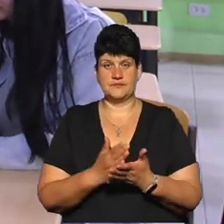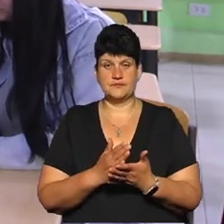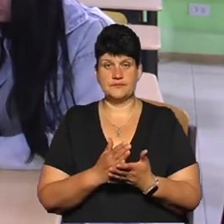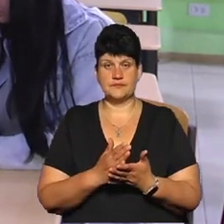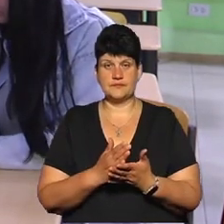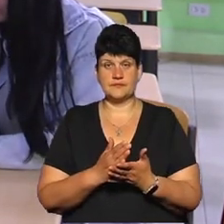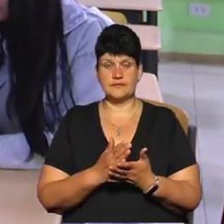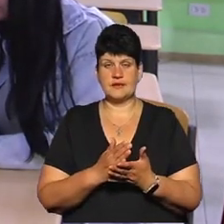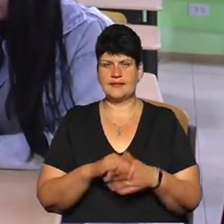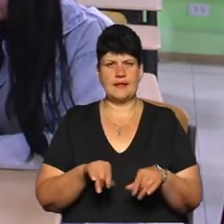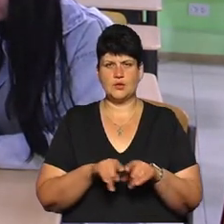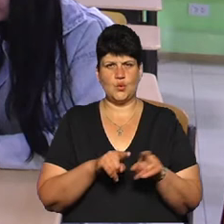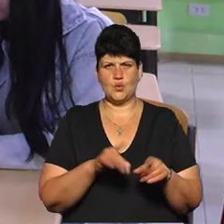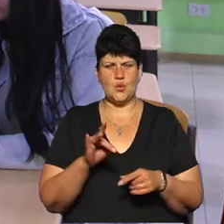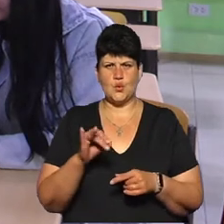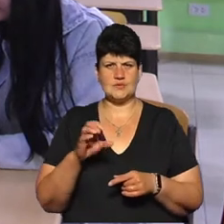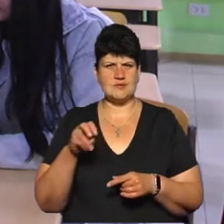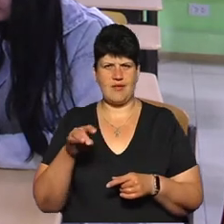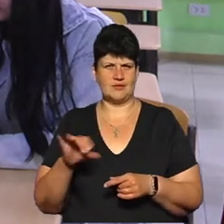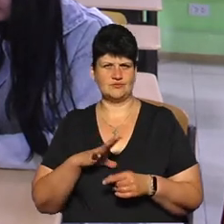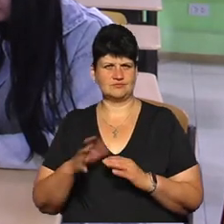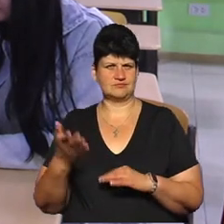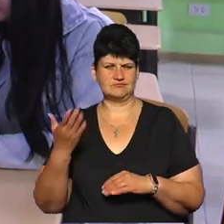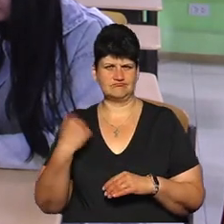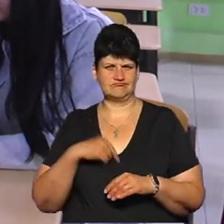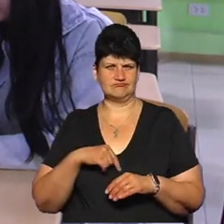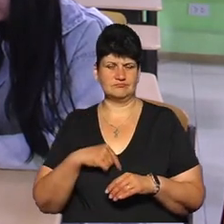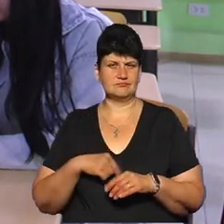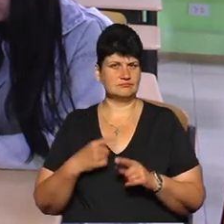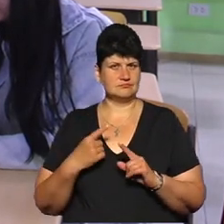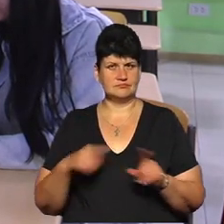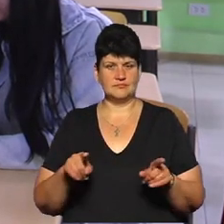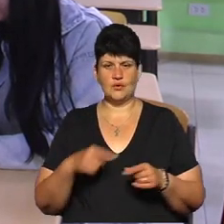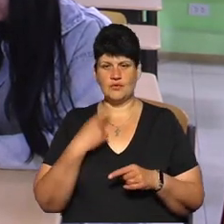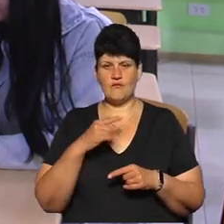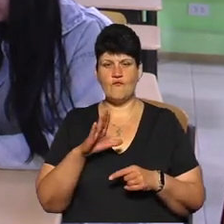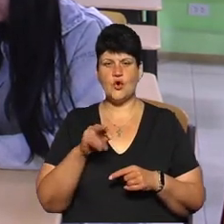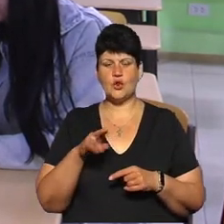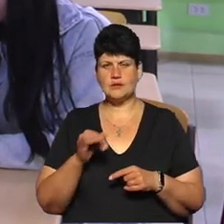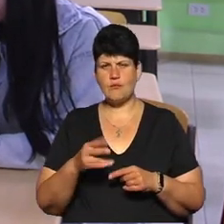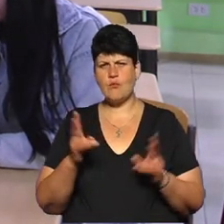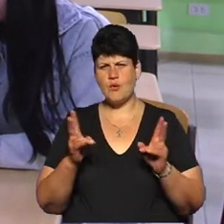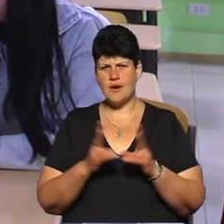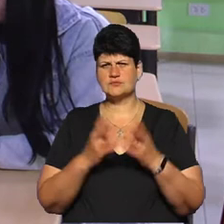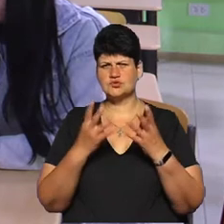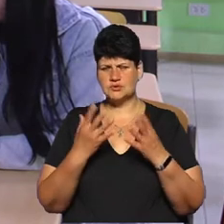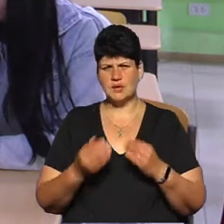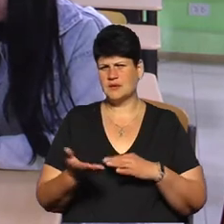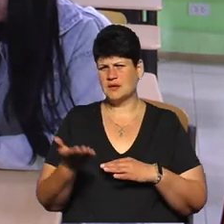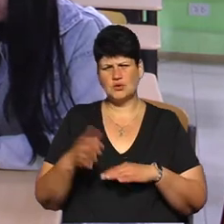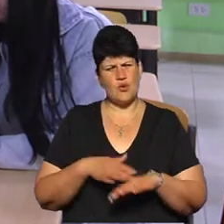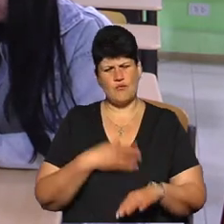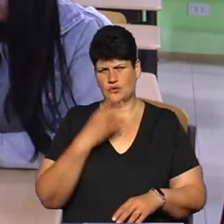що був. Правда, він казав, що Володимирович, побачимося, давайте, ми з ним довго не бачилися. Він казав, я ще